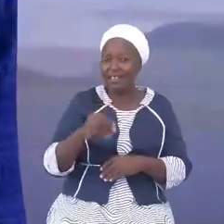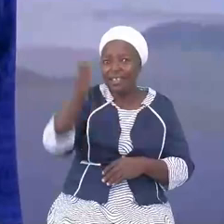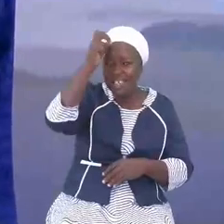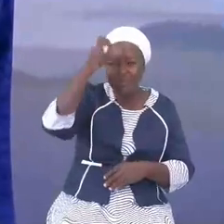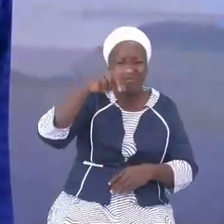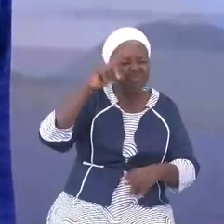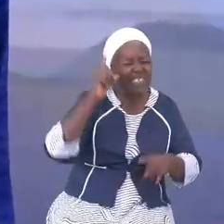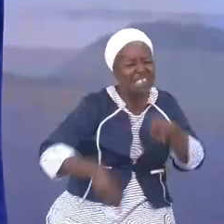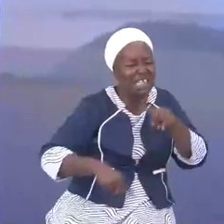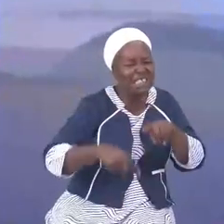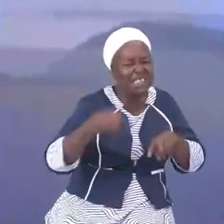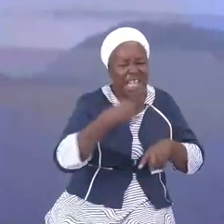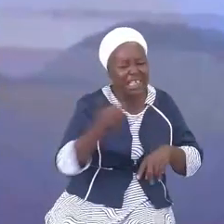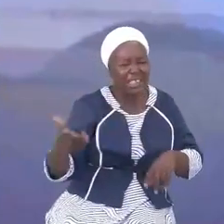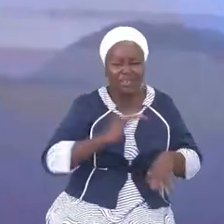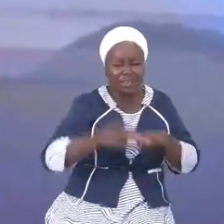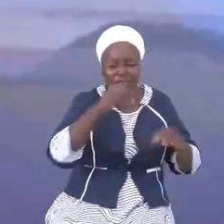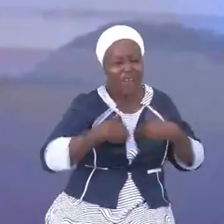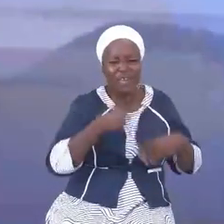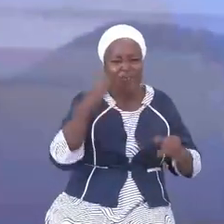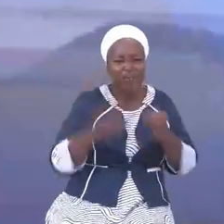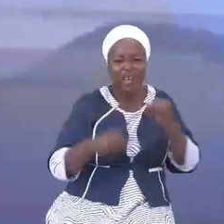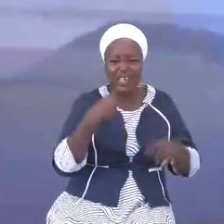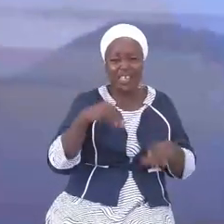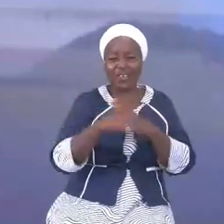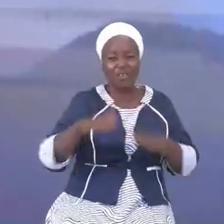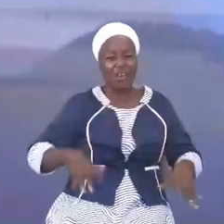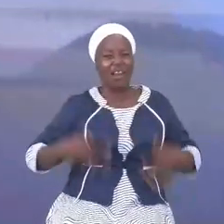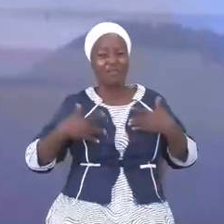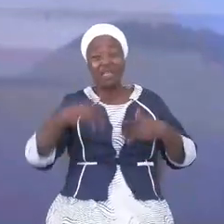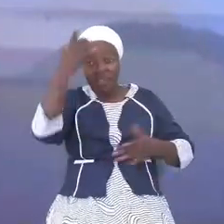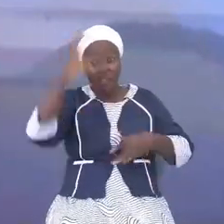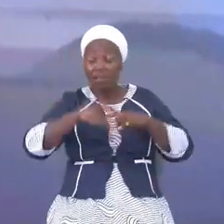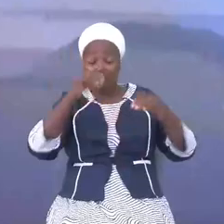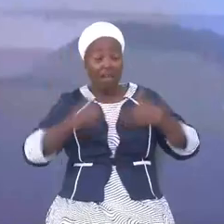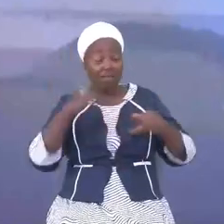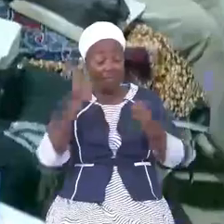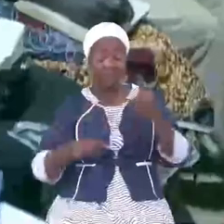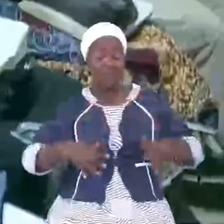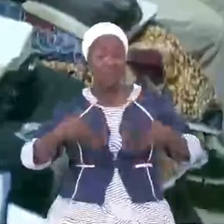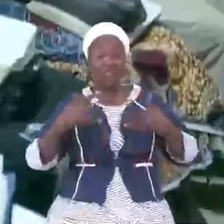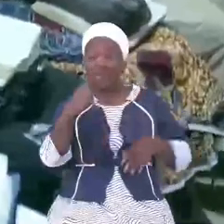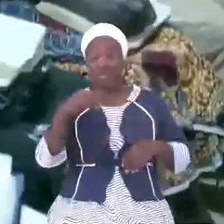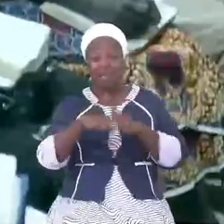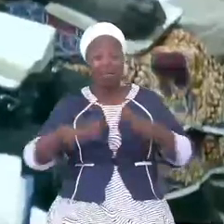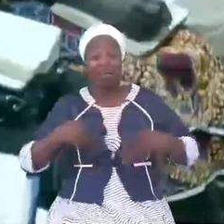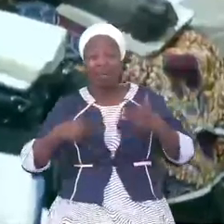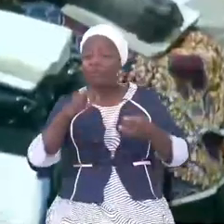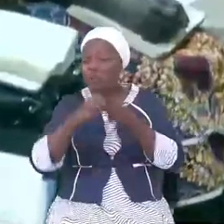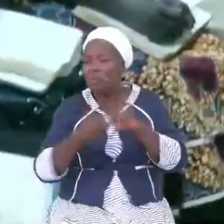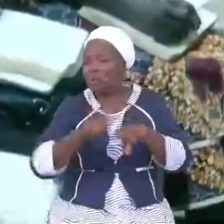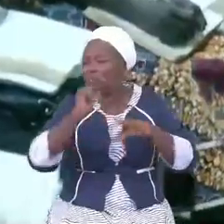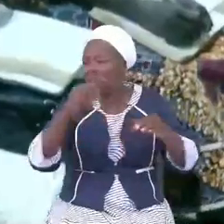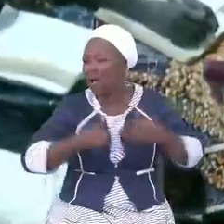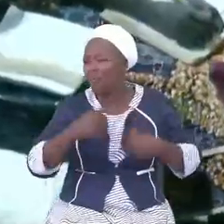Satan n'aura pas le dernier mot dans ta vie. La maladie n'aura pas le dernier mot dans ta vie. Les problèmes n'auront pas le dernier